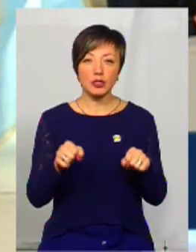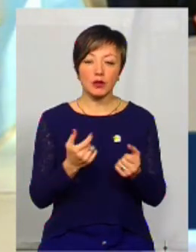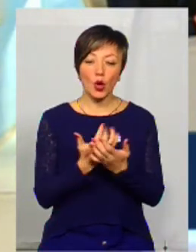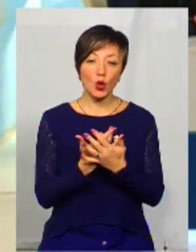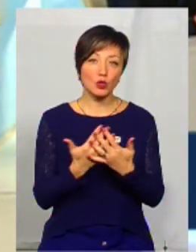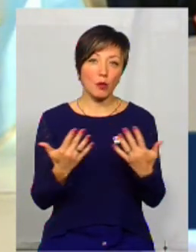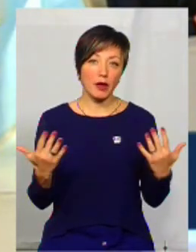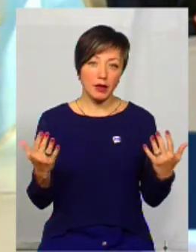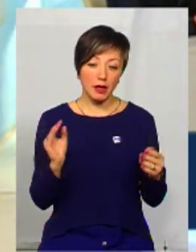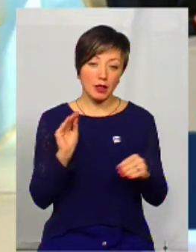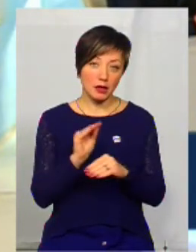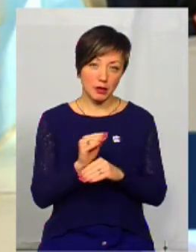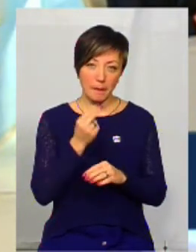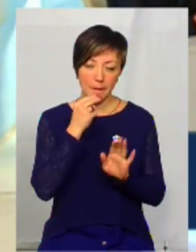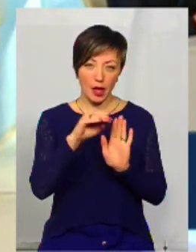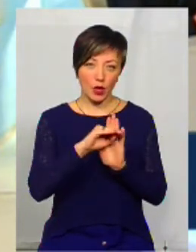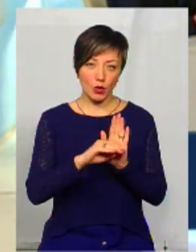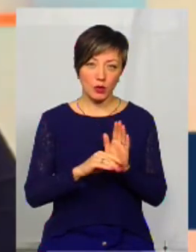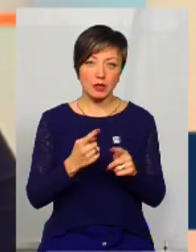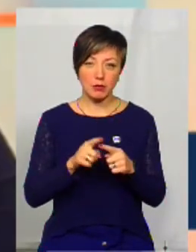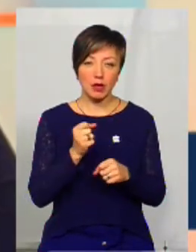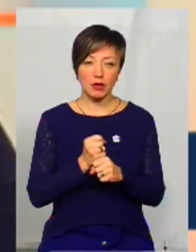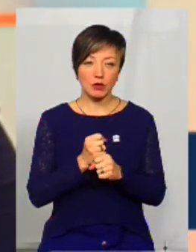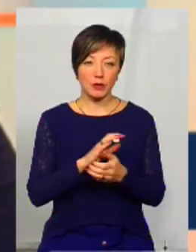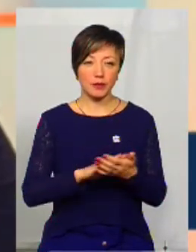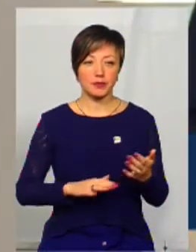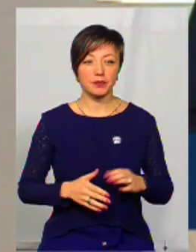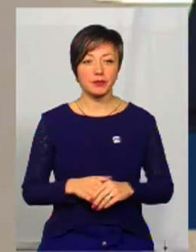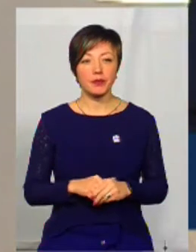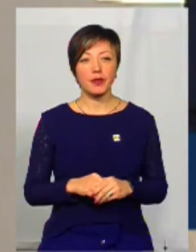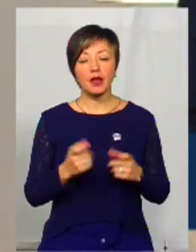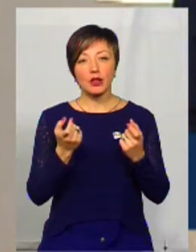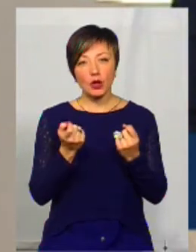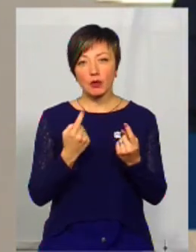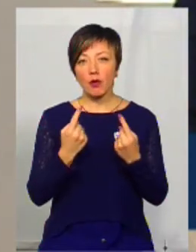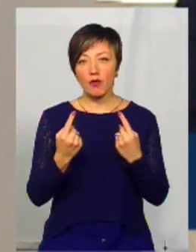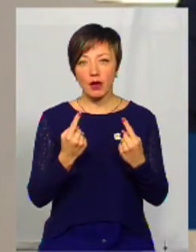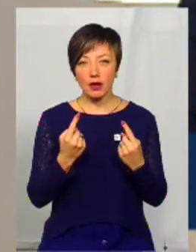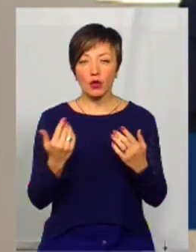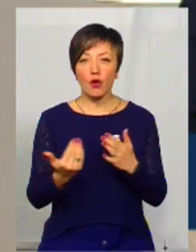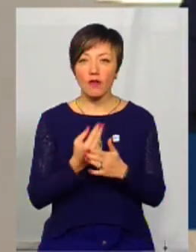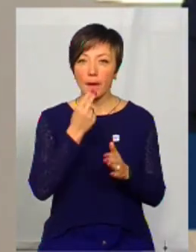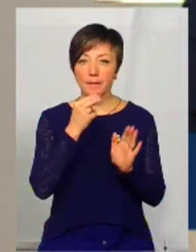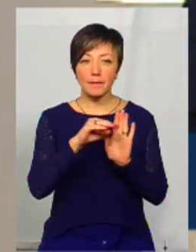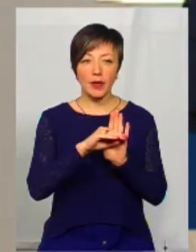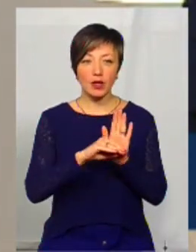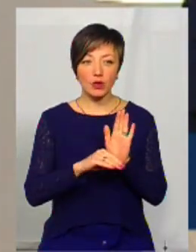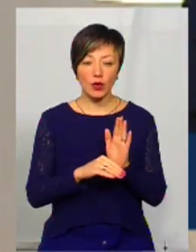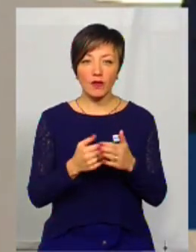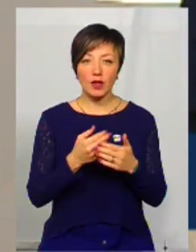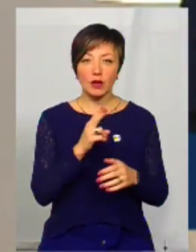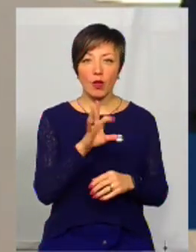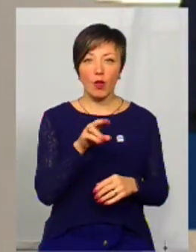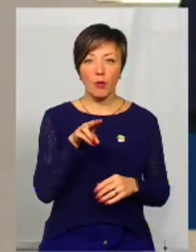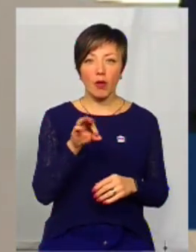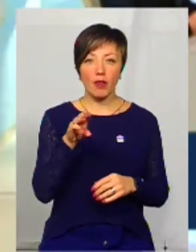і урізноманітити, тоді можна буде і меню. Тому над цим працюємо. Трошечки поговоримо про це нове меню від